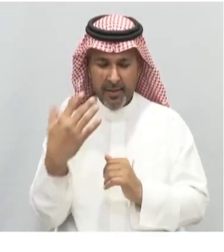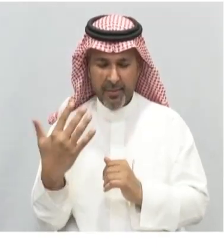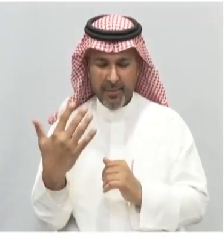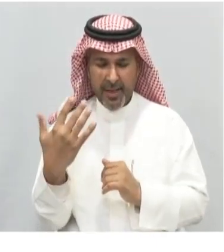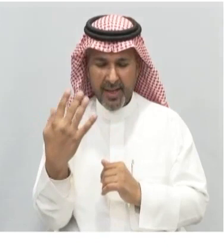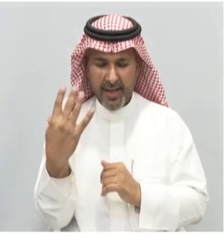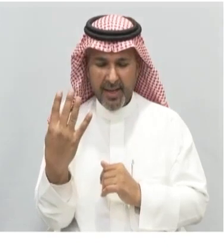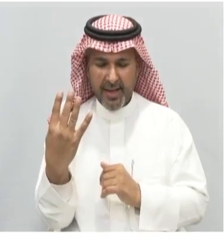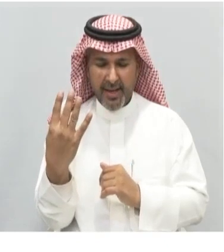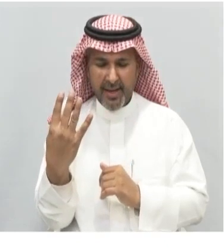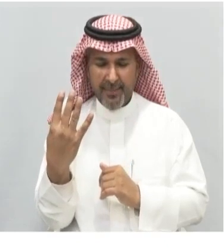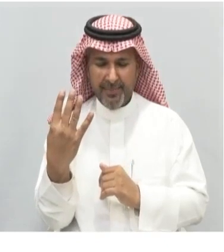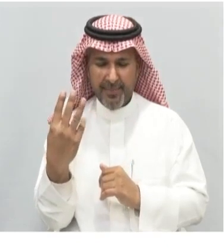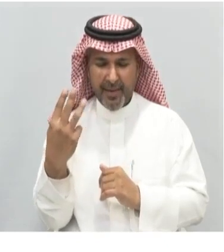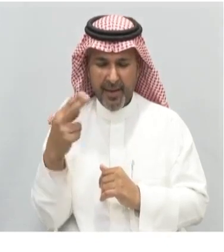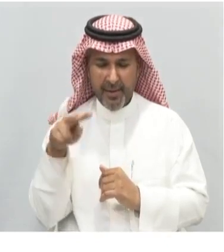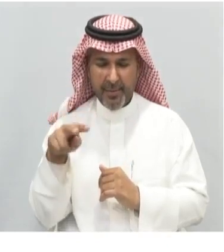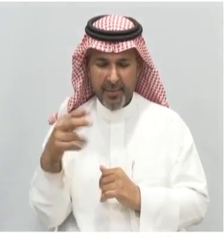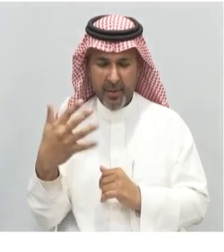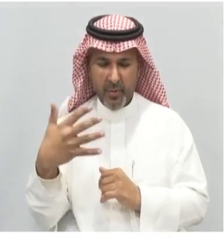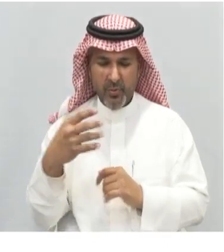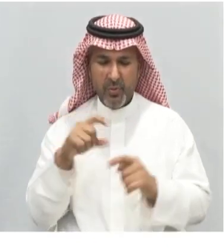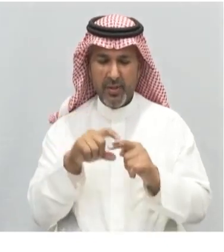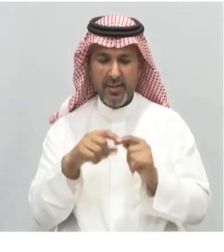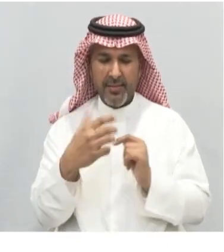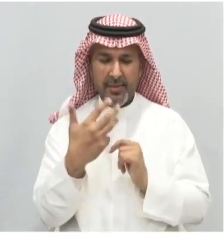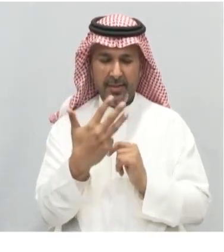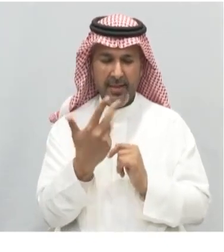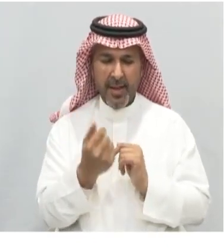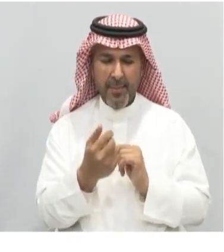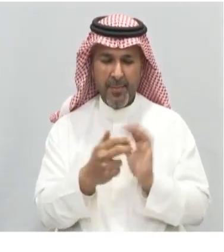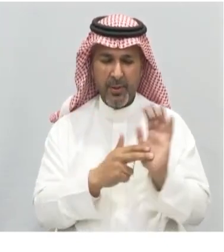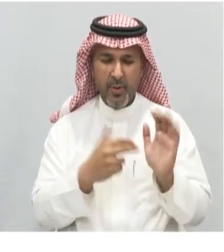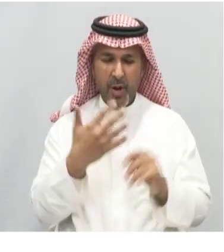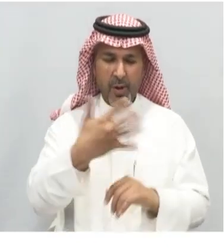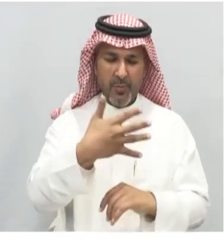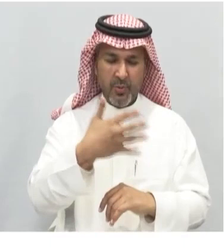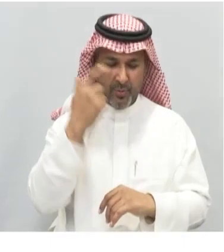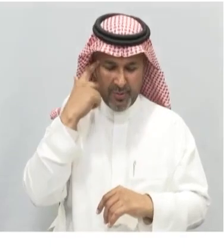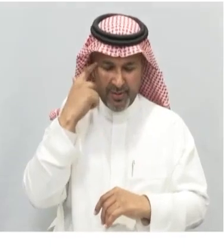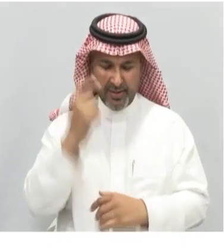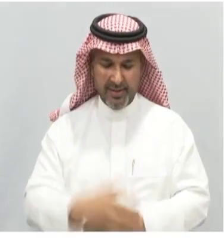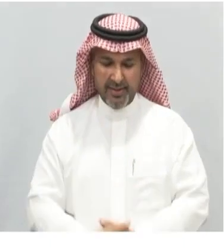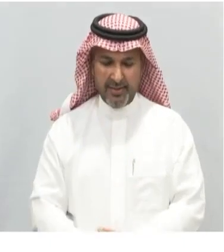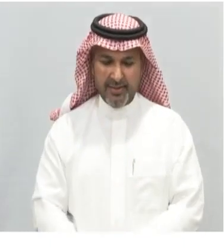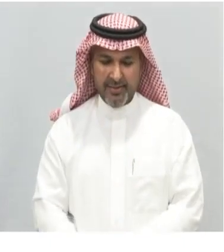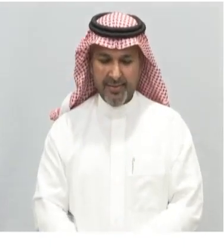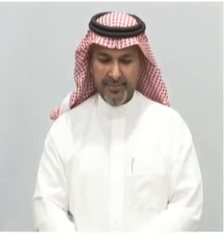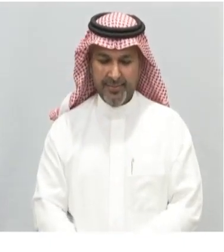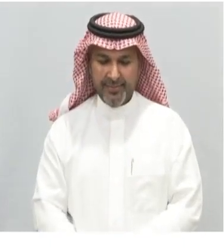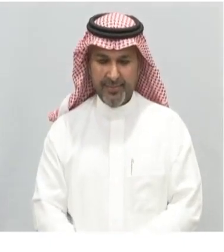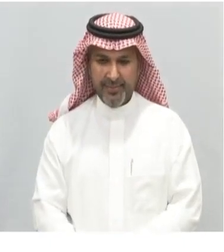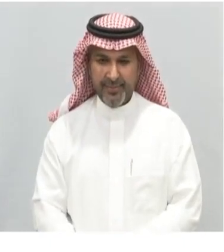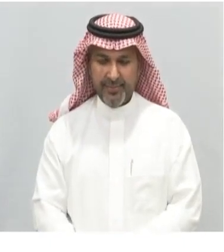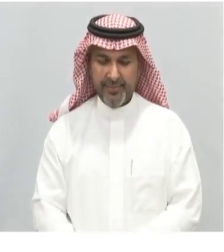ابطال تساوي 50 بنفس الفكره 45 ت 9 تسا 5 وهنا ص0 اضفناه الى الاجابه فاصبحت